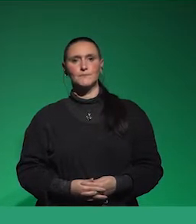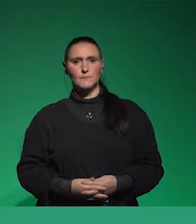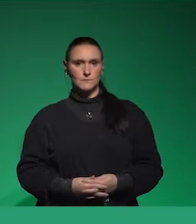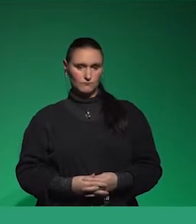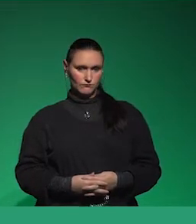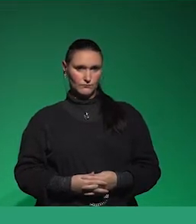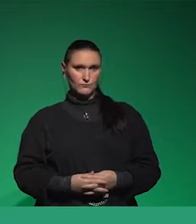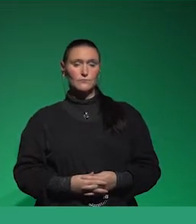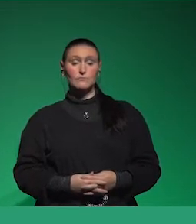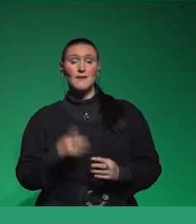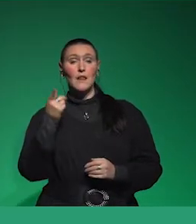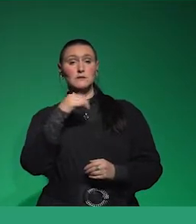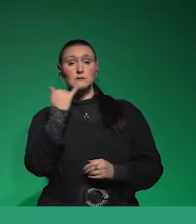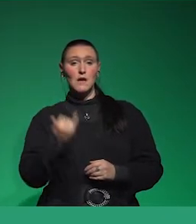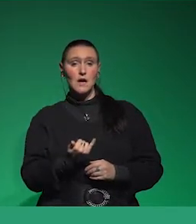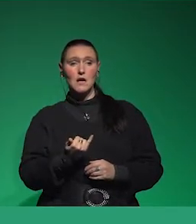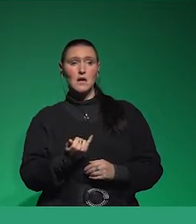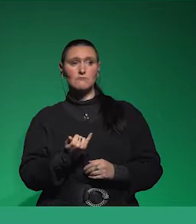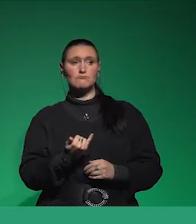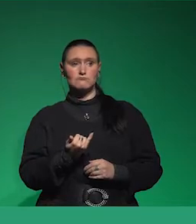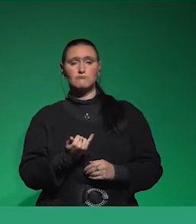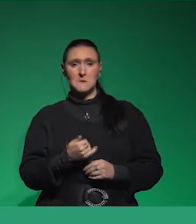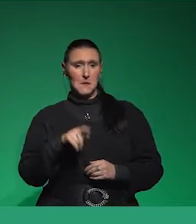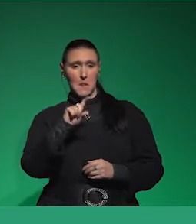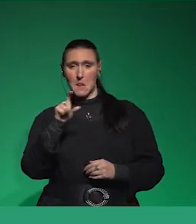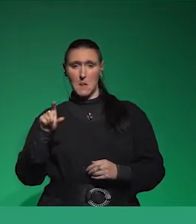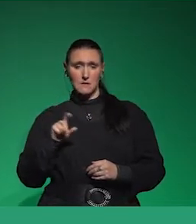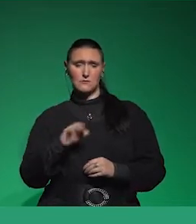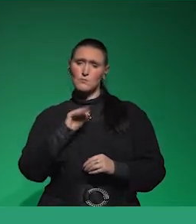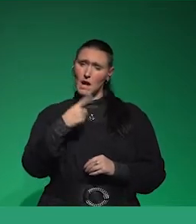wir über 1 Million Setzlinge von unserer Baumschule